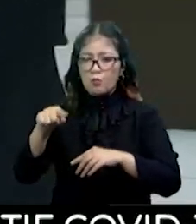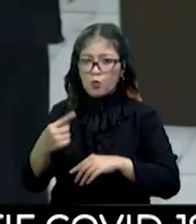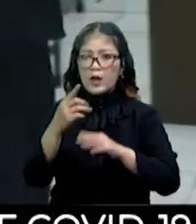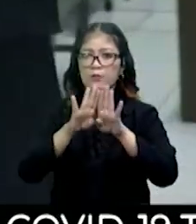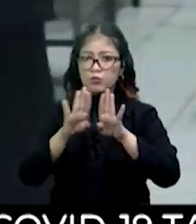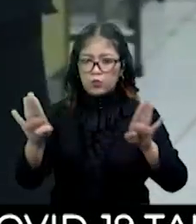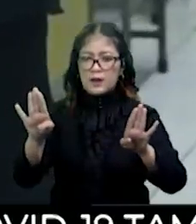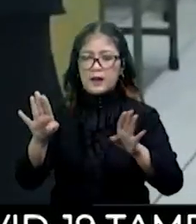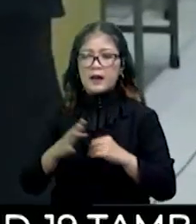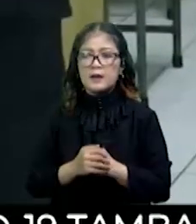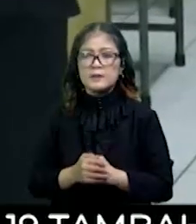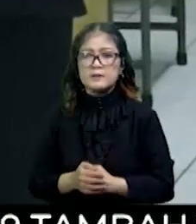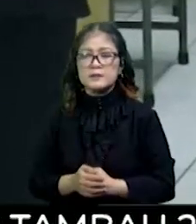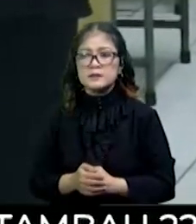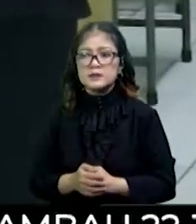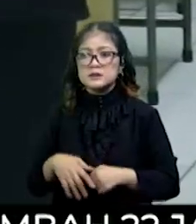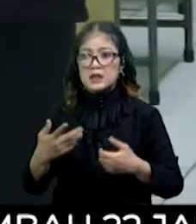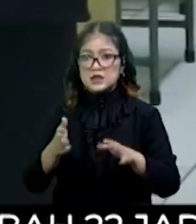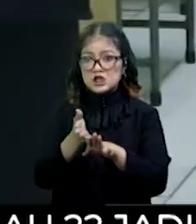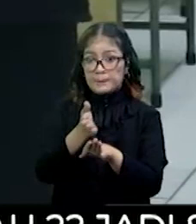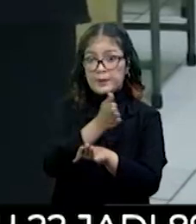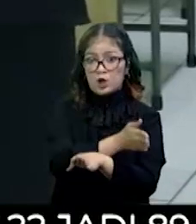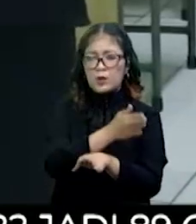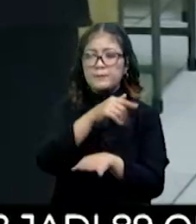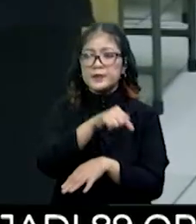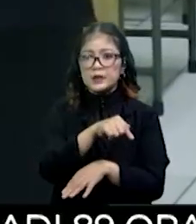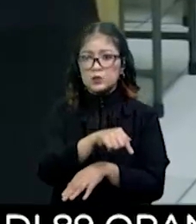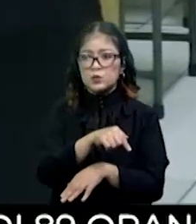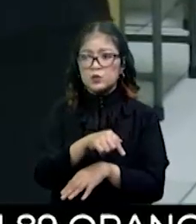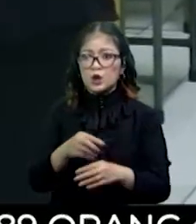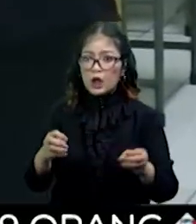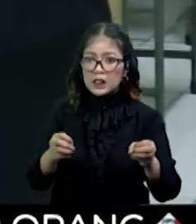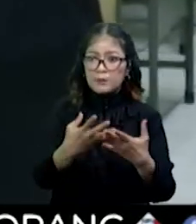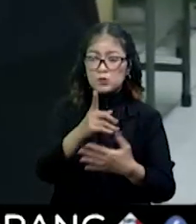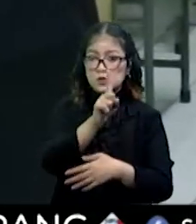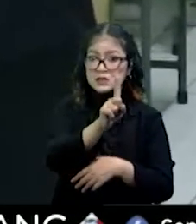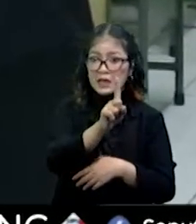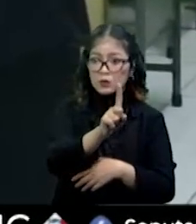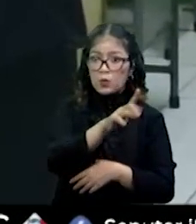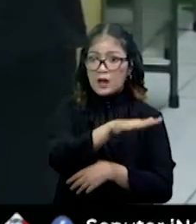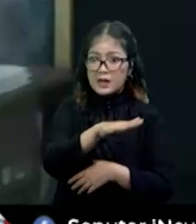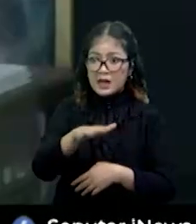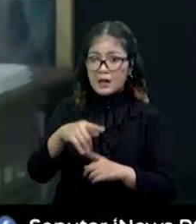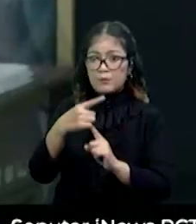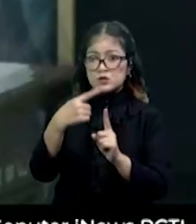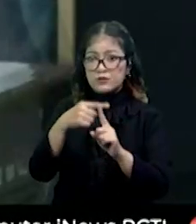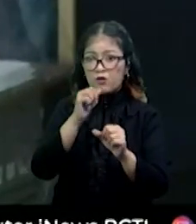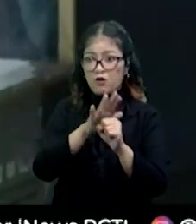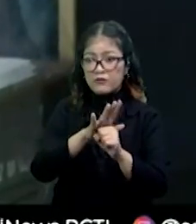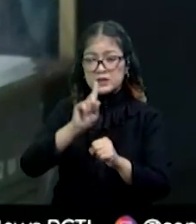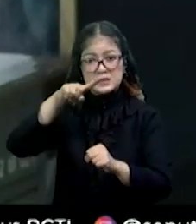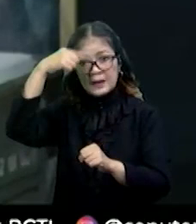Meski sempat menjadi sorotan lantaran ditemukan kasus COVID-19, pihak sekolah memastikan tidak ada klaster baru. Lantaran berdasarkan hasil tracing